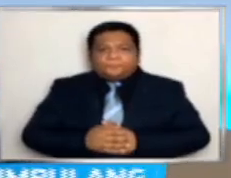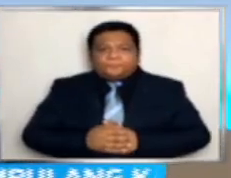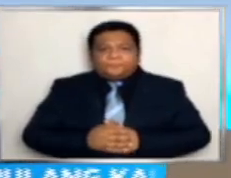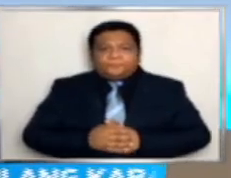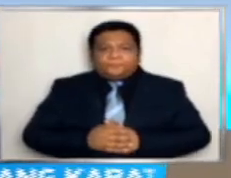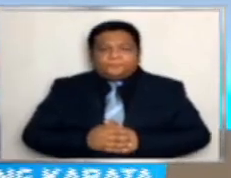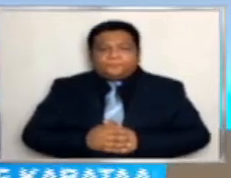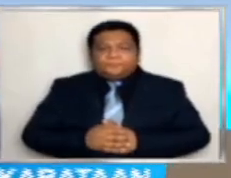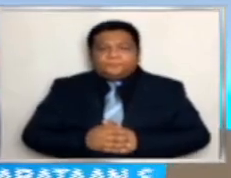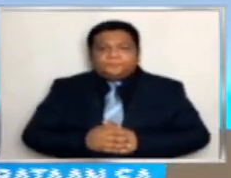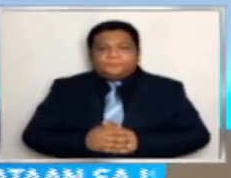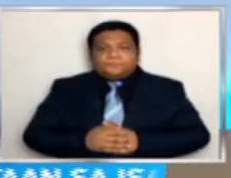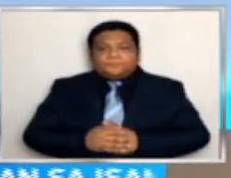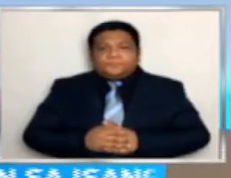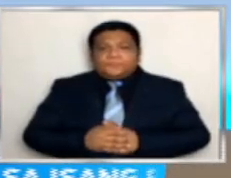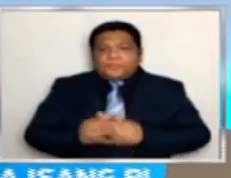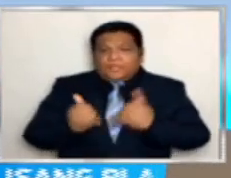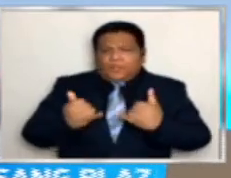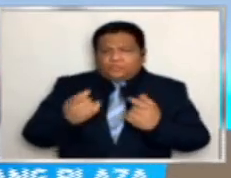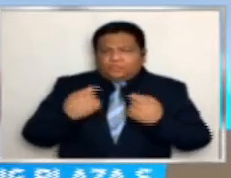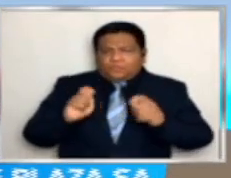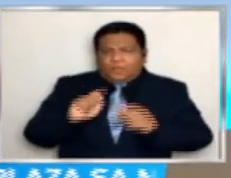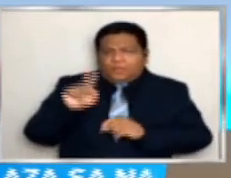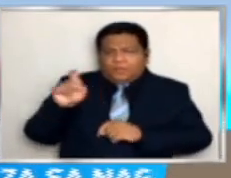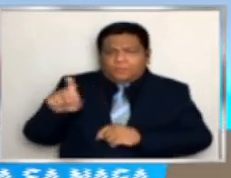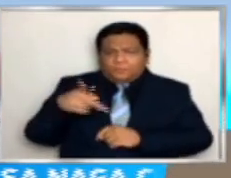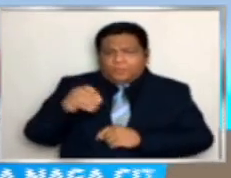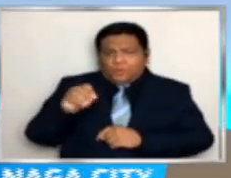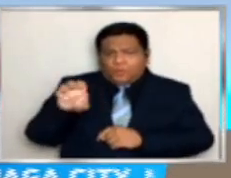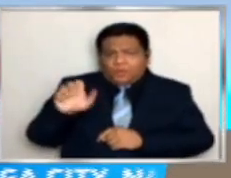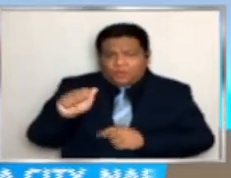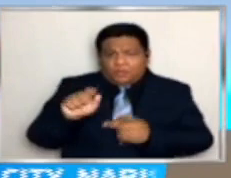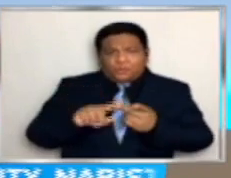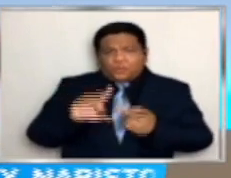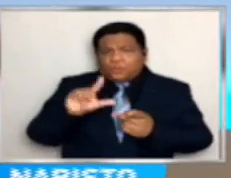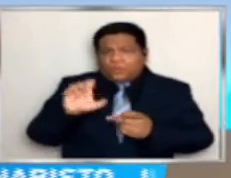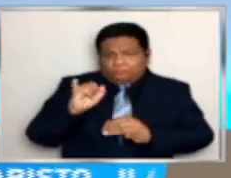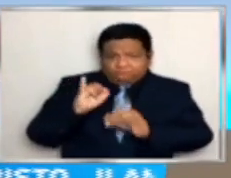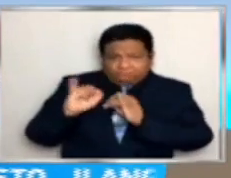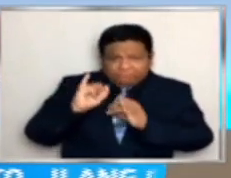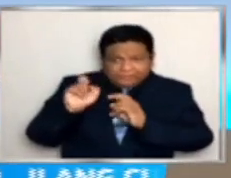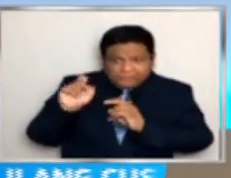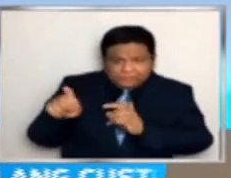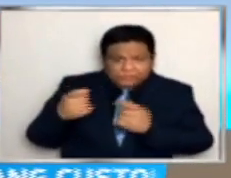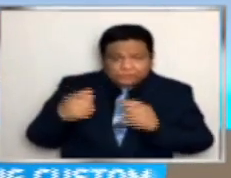Sinusubukan pa namin kunan ng pahayag ang POEA at DOLE kaugnay ng hinaing ng mga nurse.